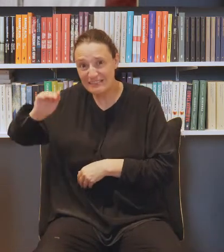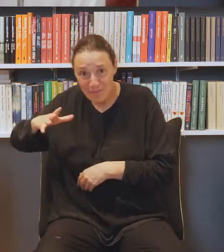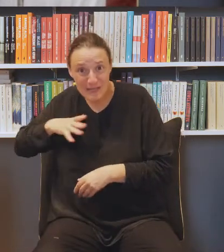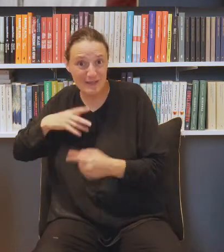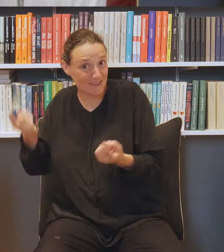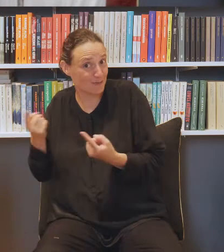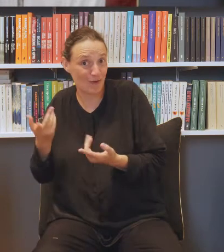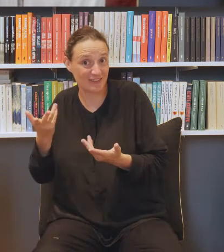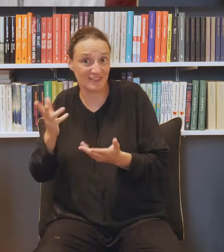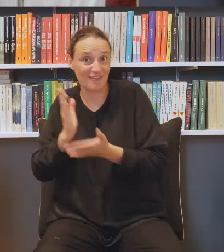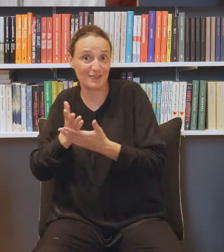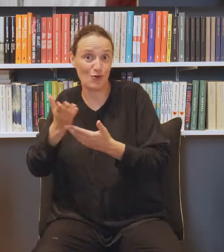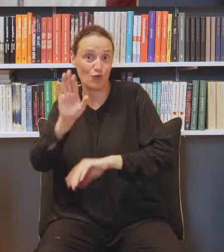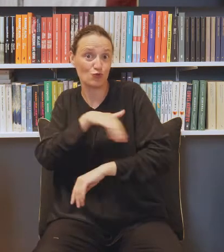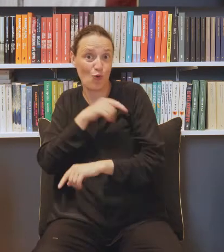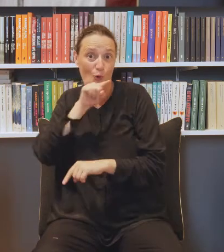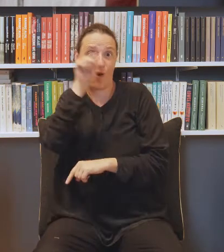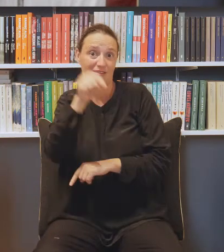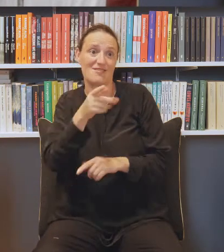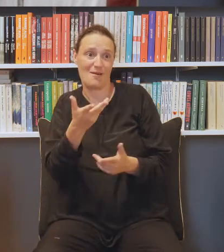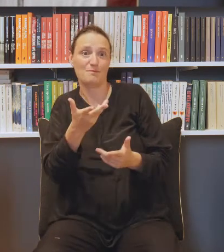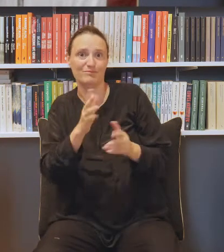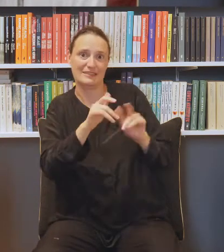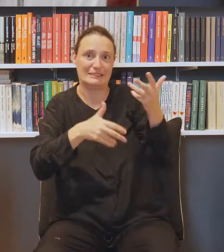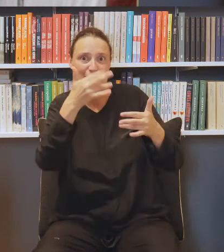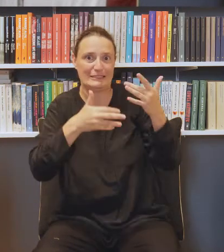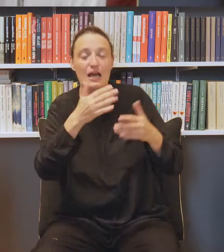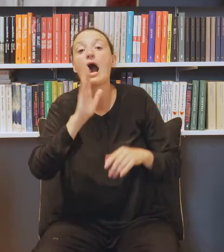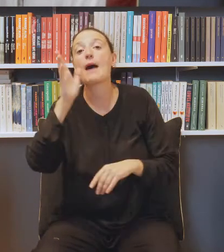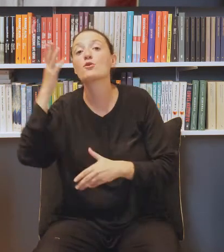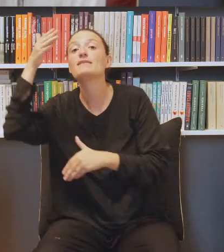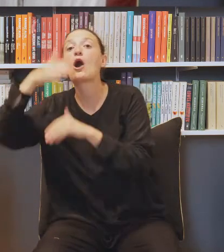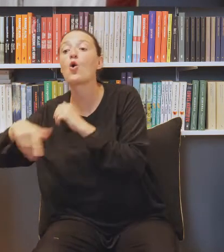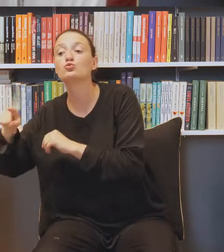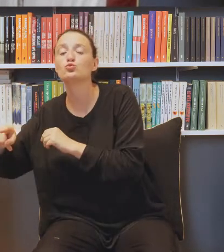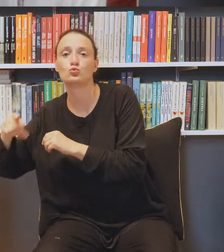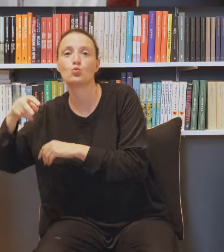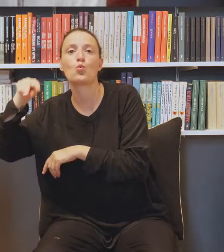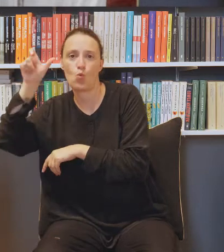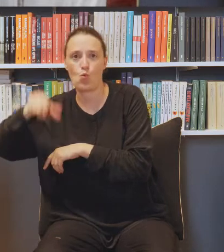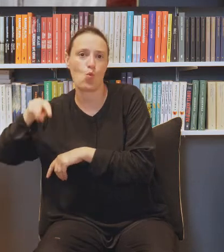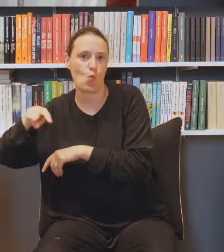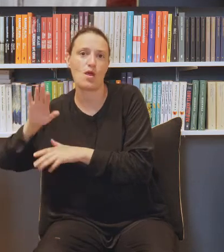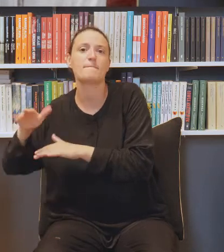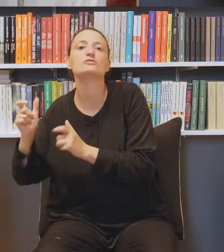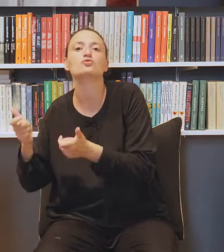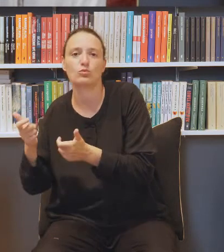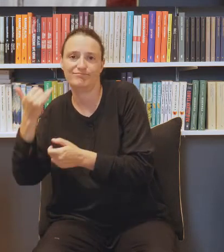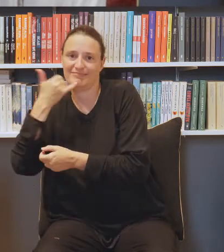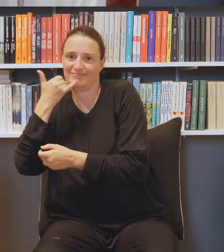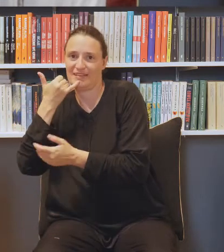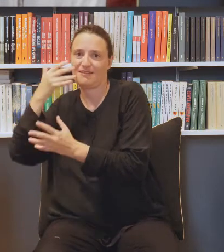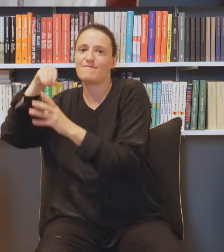internet to w ogóle, więc w bibliotece szkolnej. A na końcu już Ula ma telefon z Facebookiem, więc takie